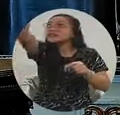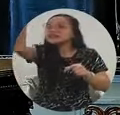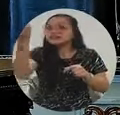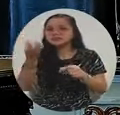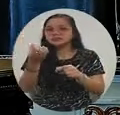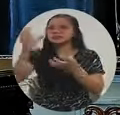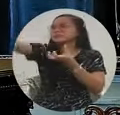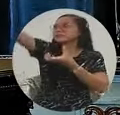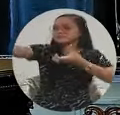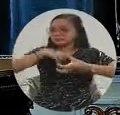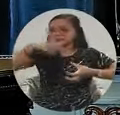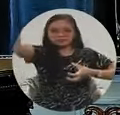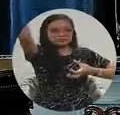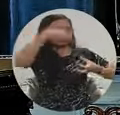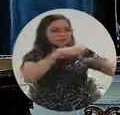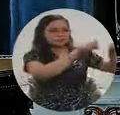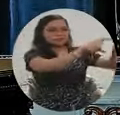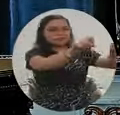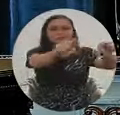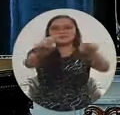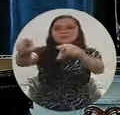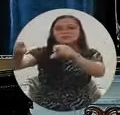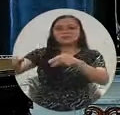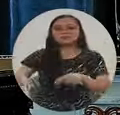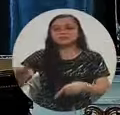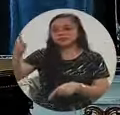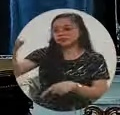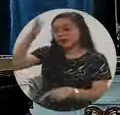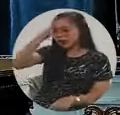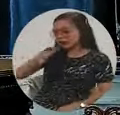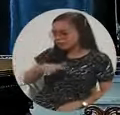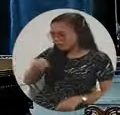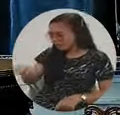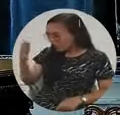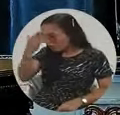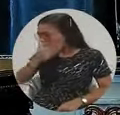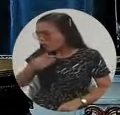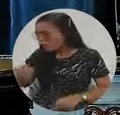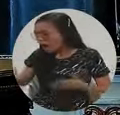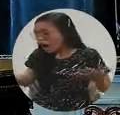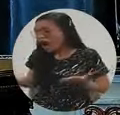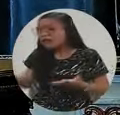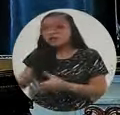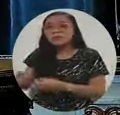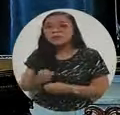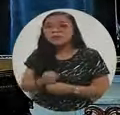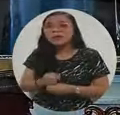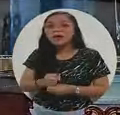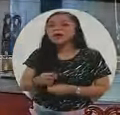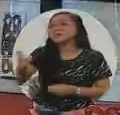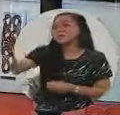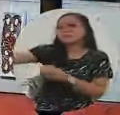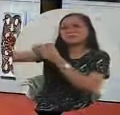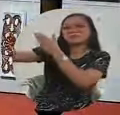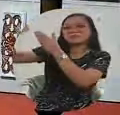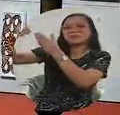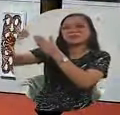So, isa nindot kayo niyo yung bayabas, di man kuhaan eh. Wala sila kaibaw nga around